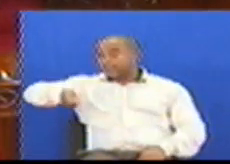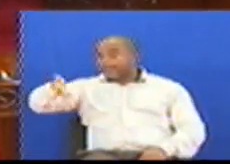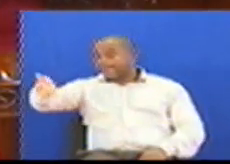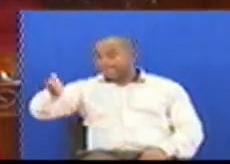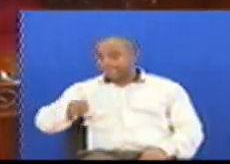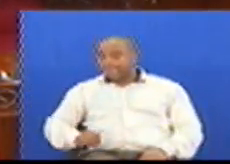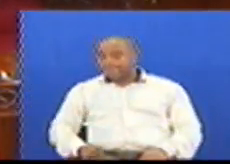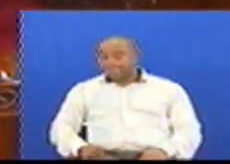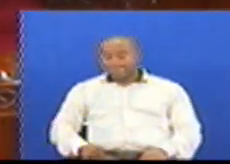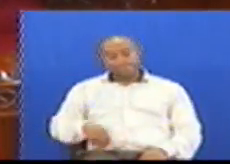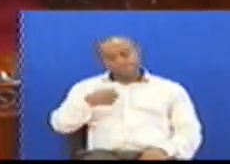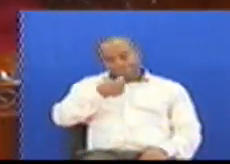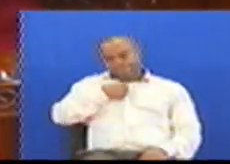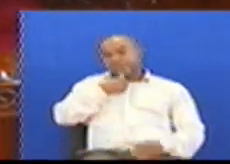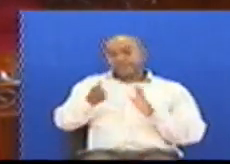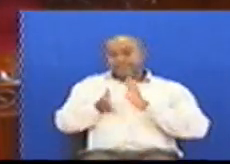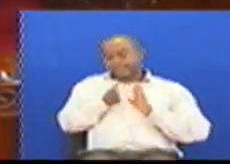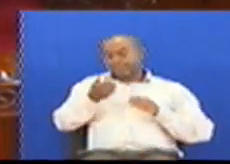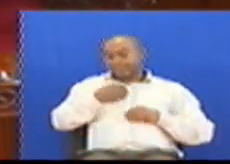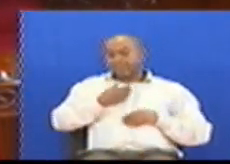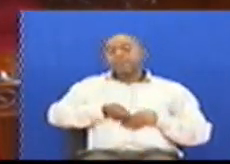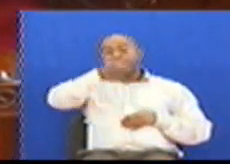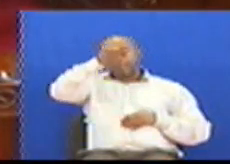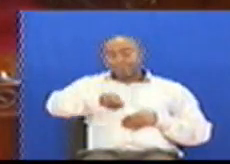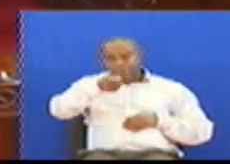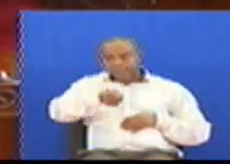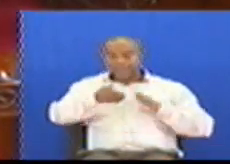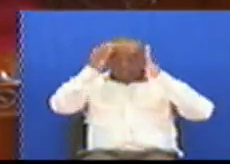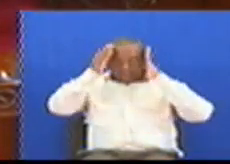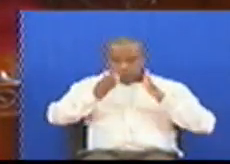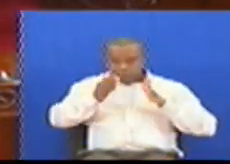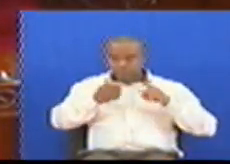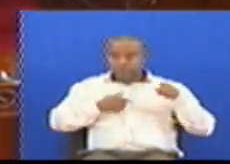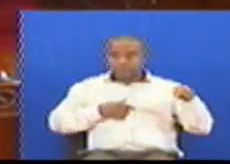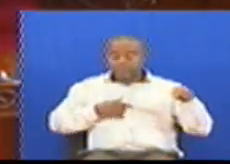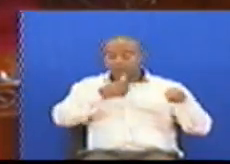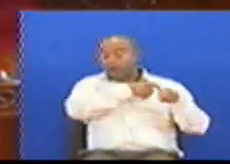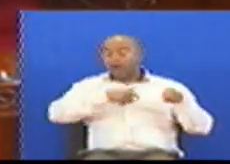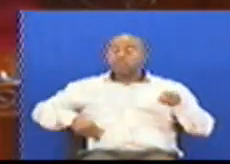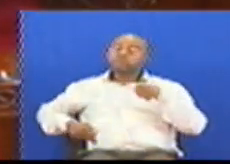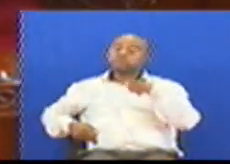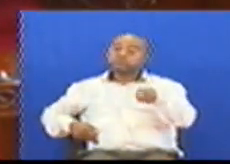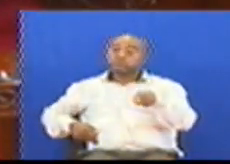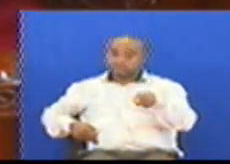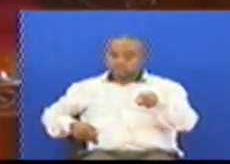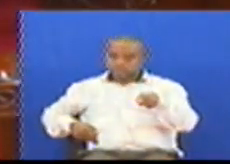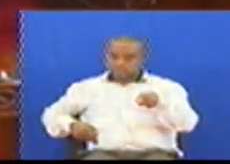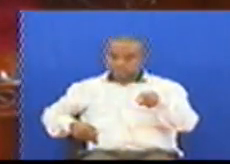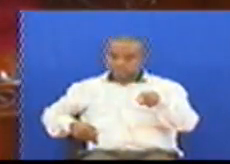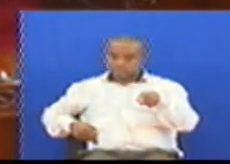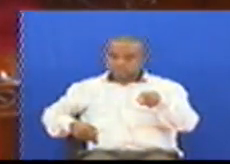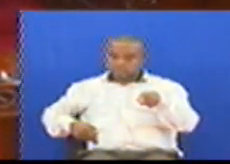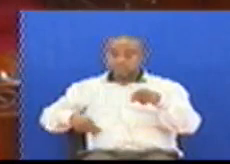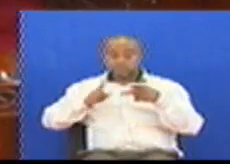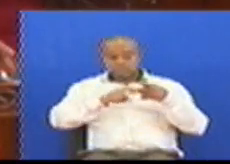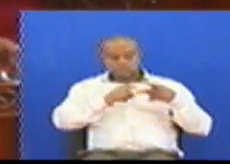kwa kumpongeza sana Mheshimiwa Rais ambaye ndio waziri wa wizara hii ya TAMISEMI, Dr. John Pombe Magufuli, Waziri